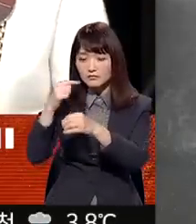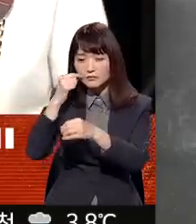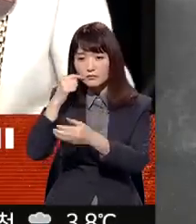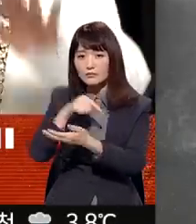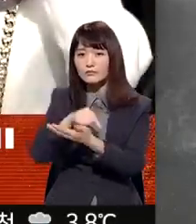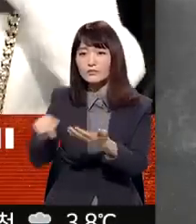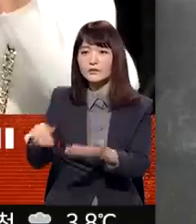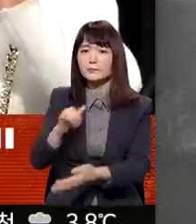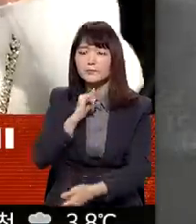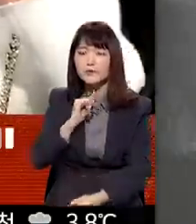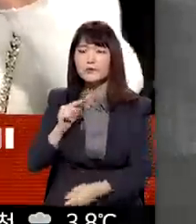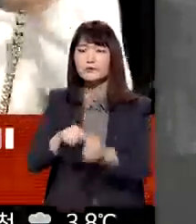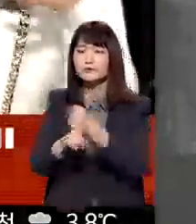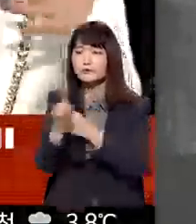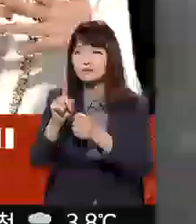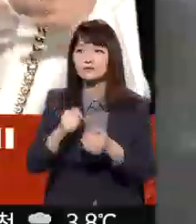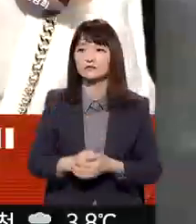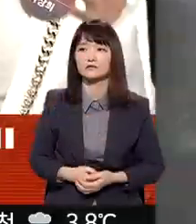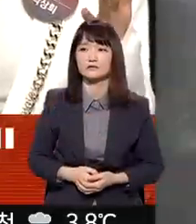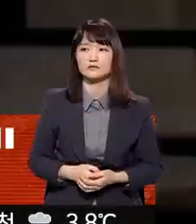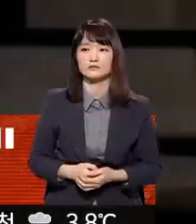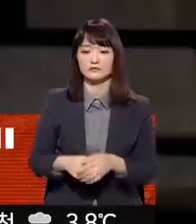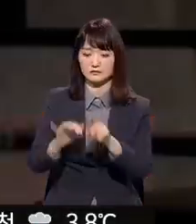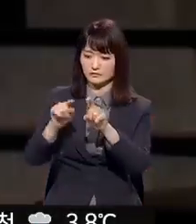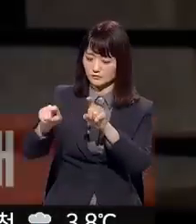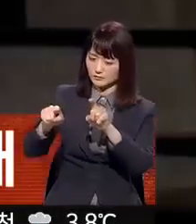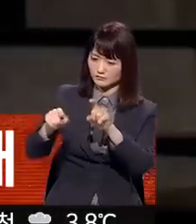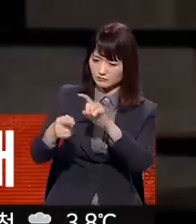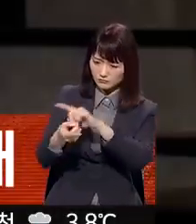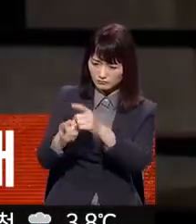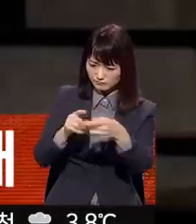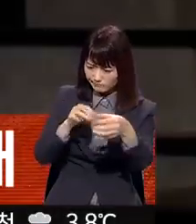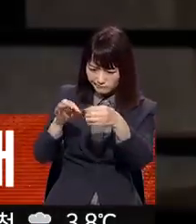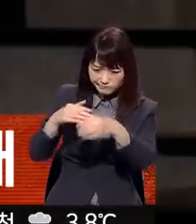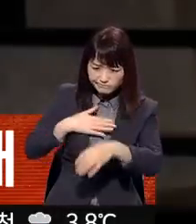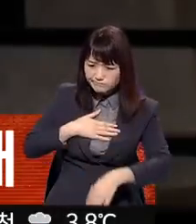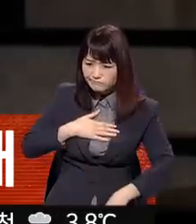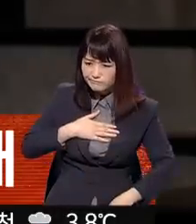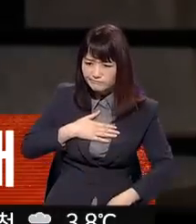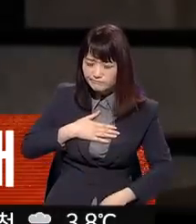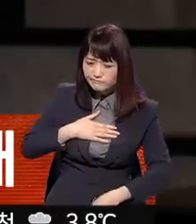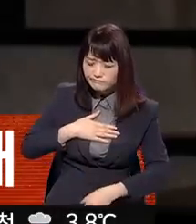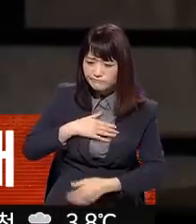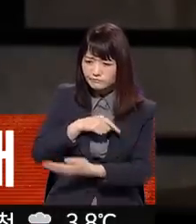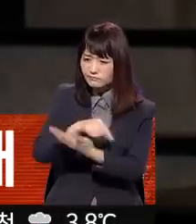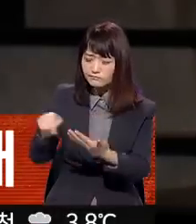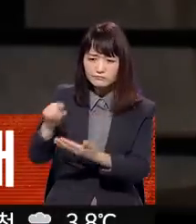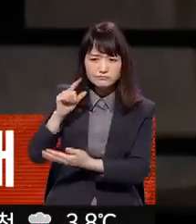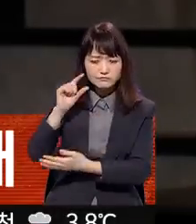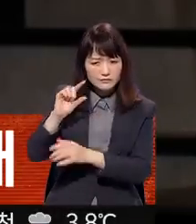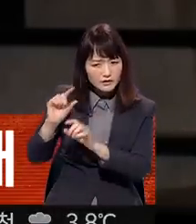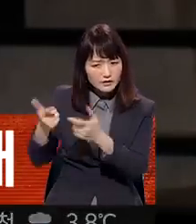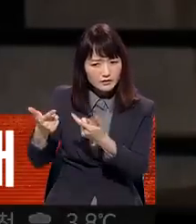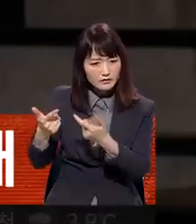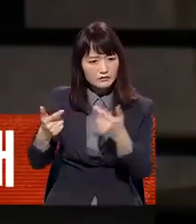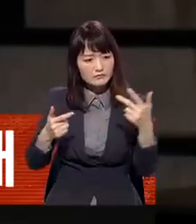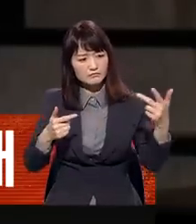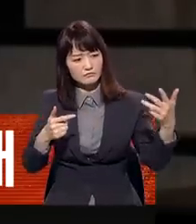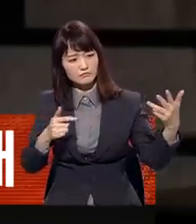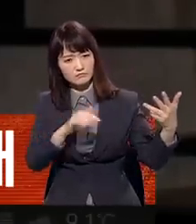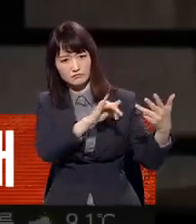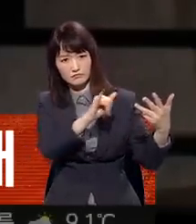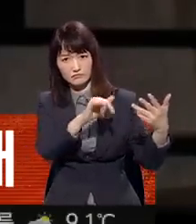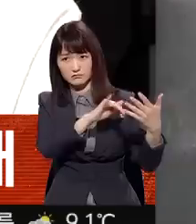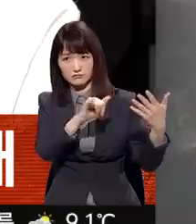한번 생각을 해보세요. 10명이 있는데 내가 이거 아닌데 내가 당하는 거 이상한데 라고 얘기했는데 저쪽에서 7, 8명 혹은